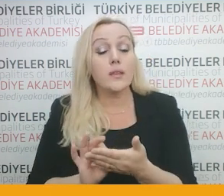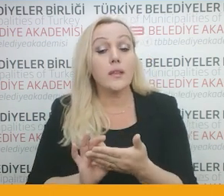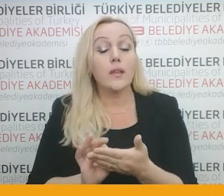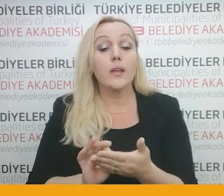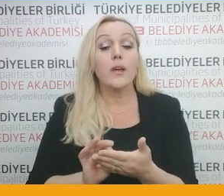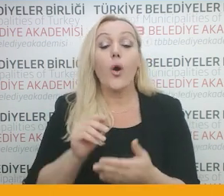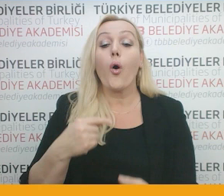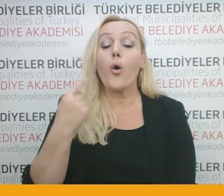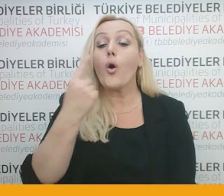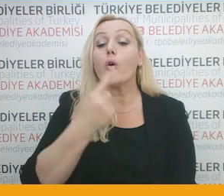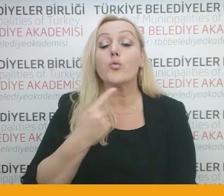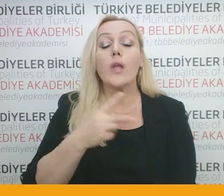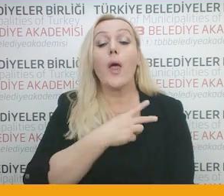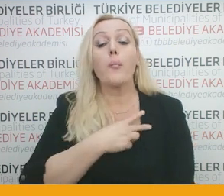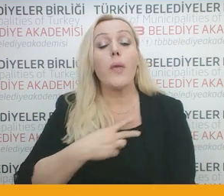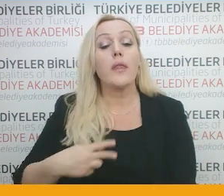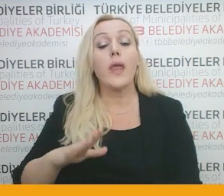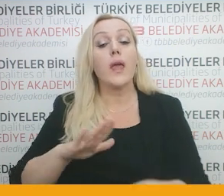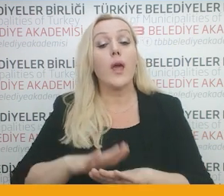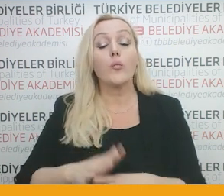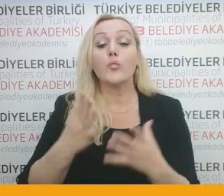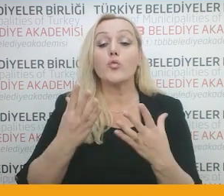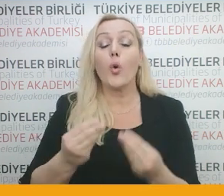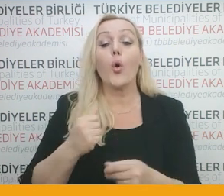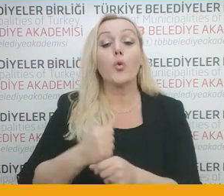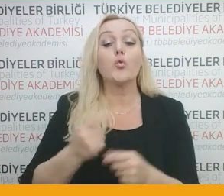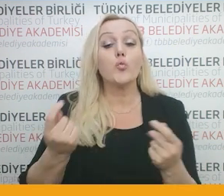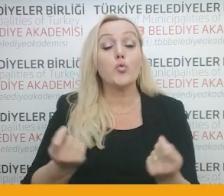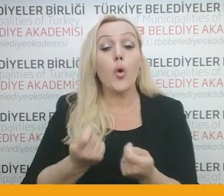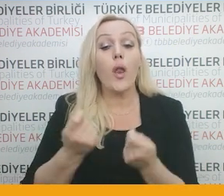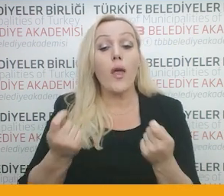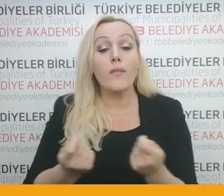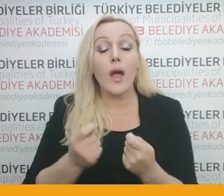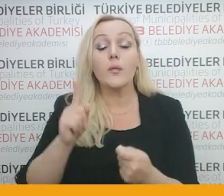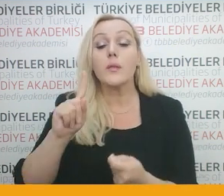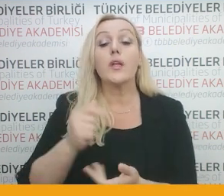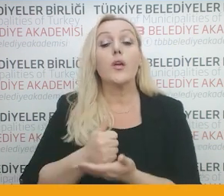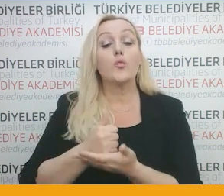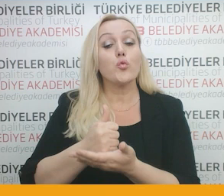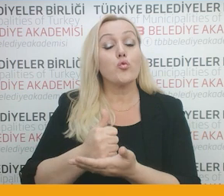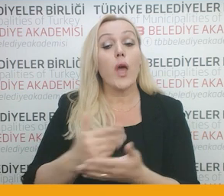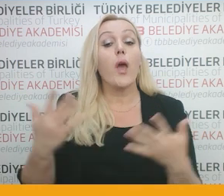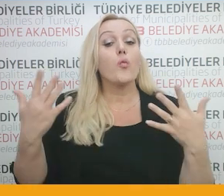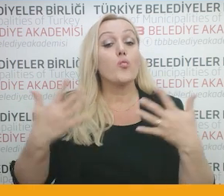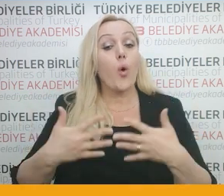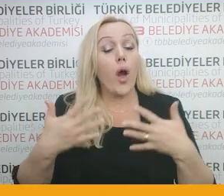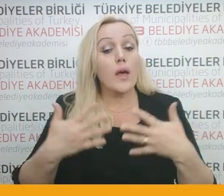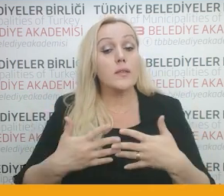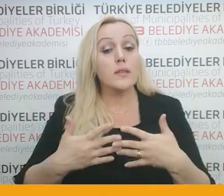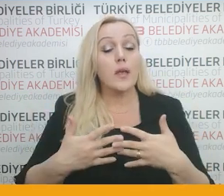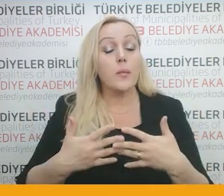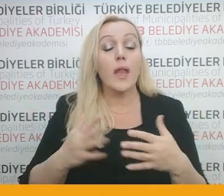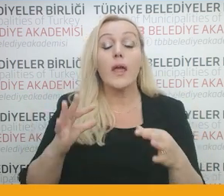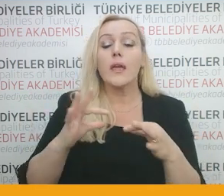Dolayısıyla belediyede yaptığımız görevlerde eğer bir bütçe, bir muhasebe kavramı